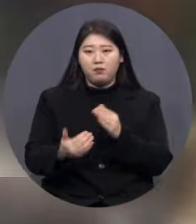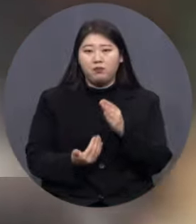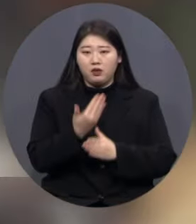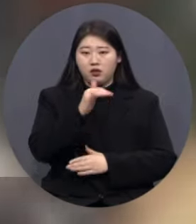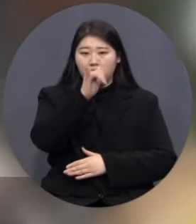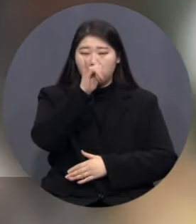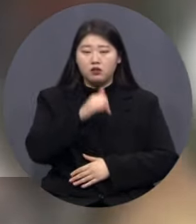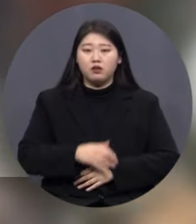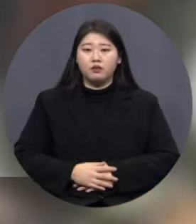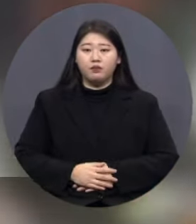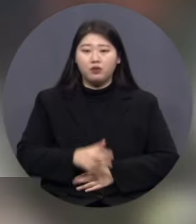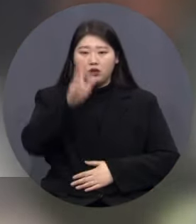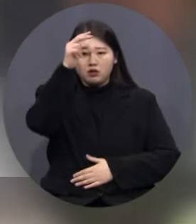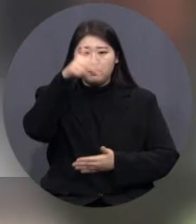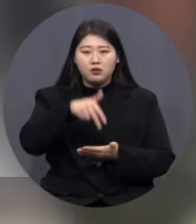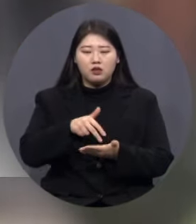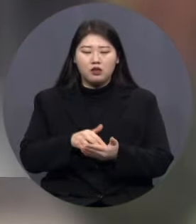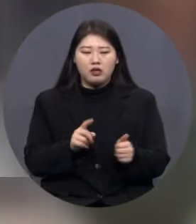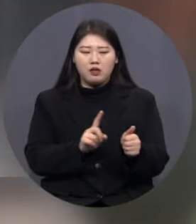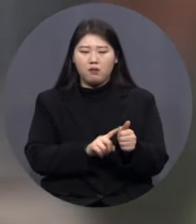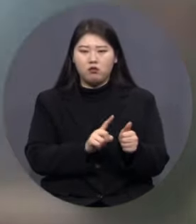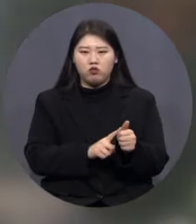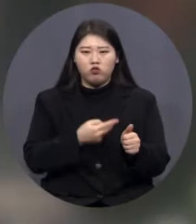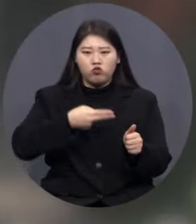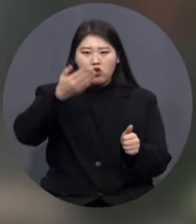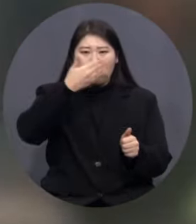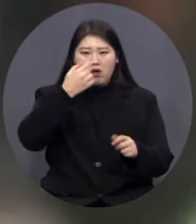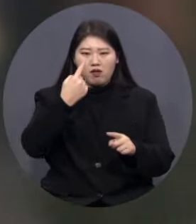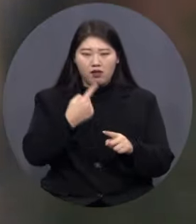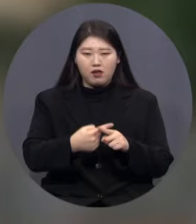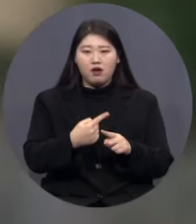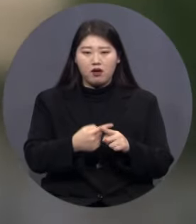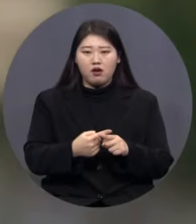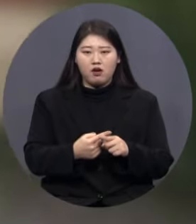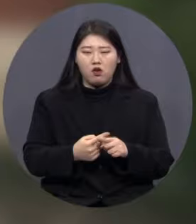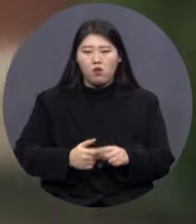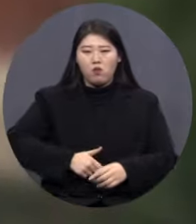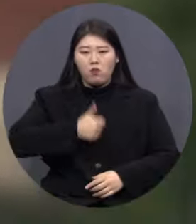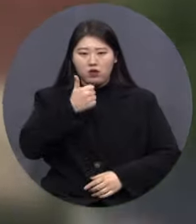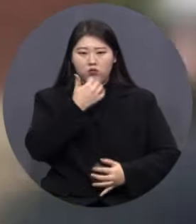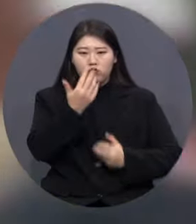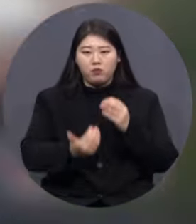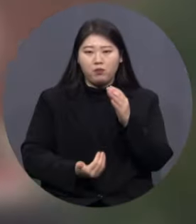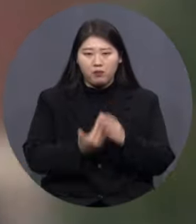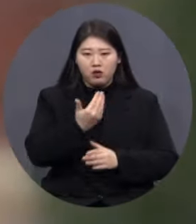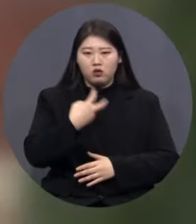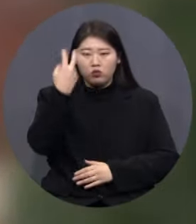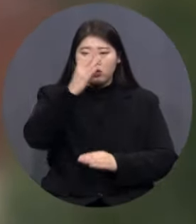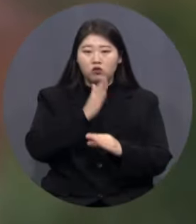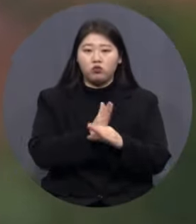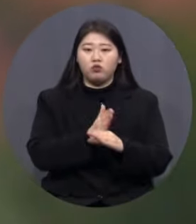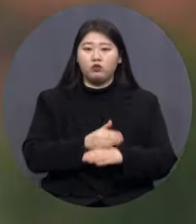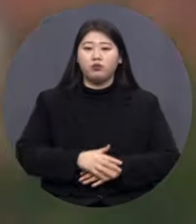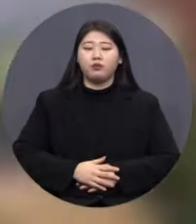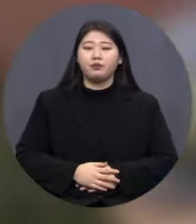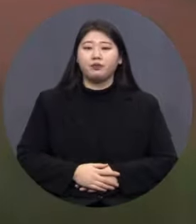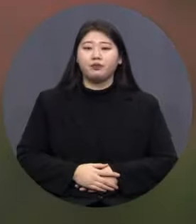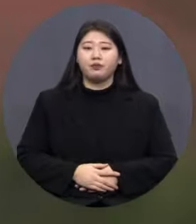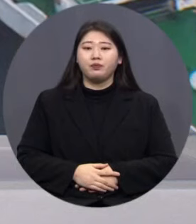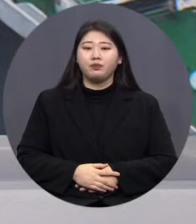벌어졌습니다 경찰은 남성이 술을 마시다 김에 불을 지른 것으로 보고 사권 경기를 조사하고